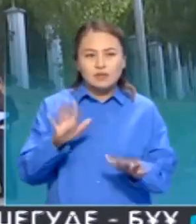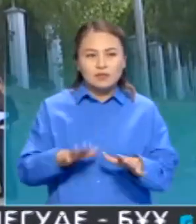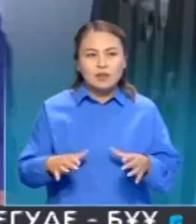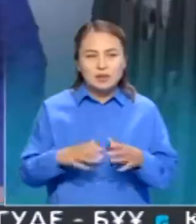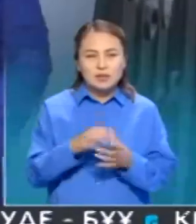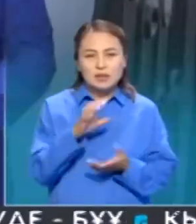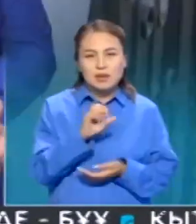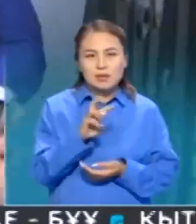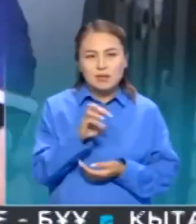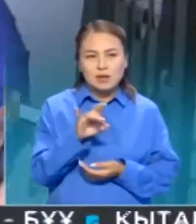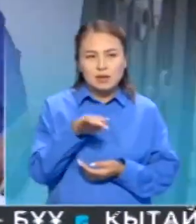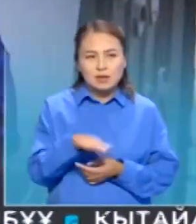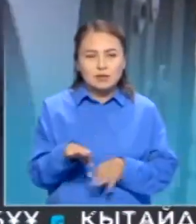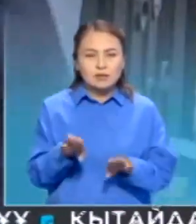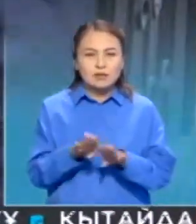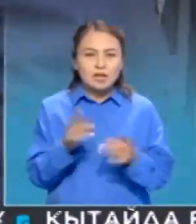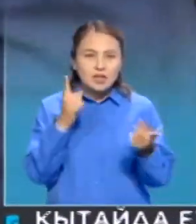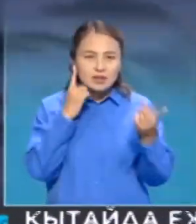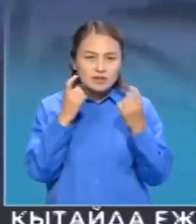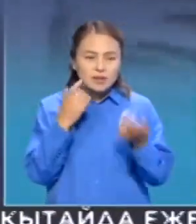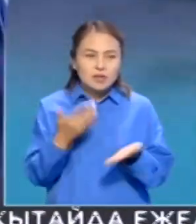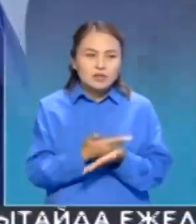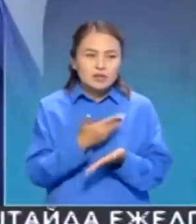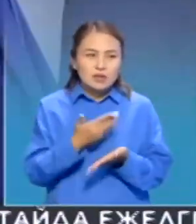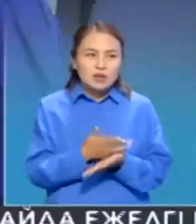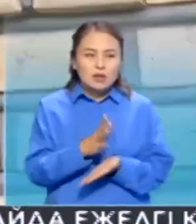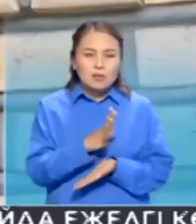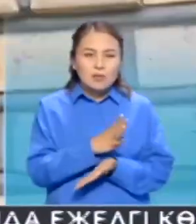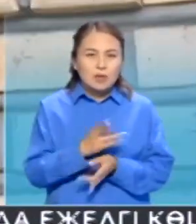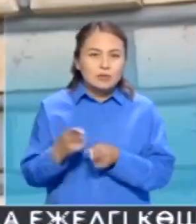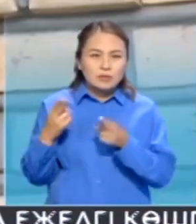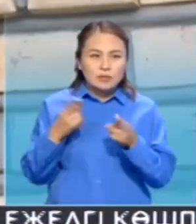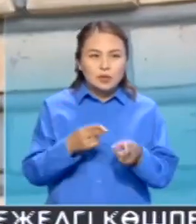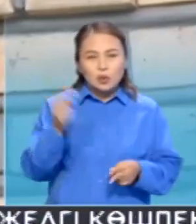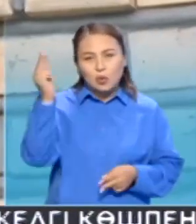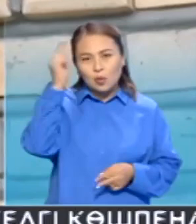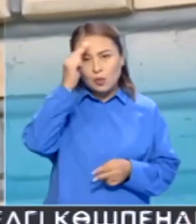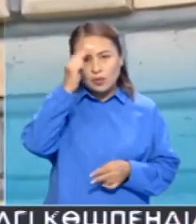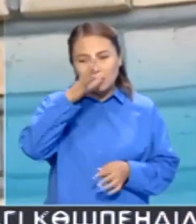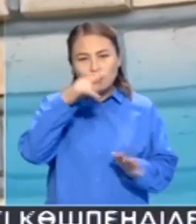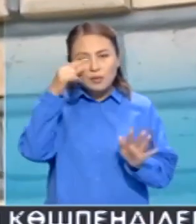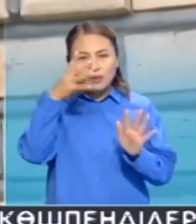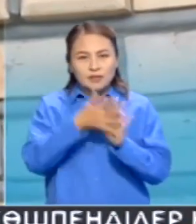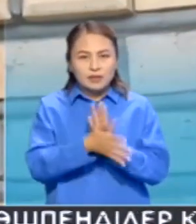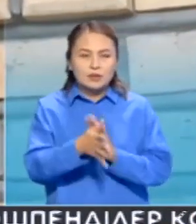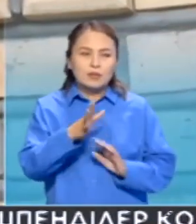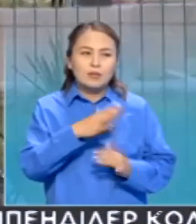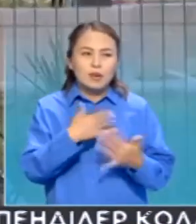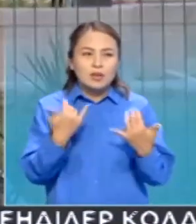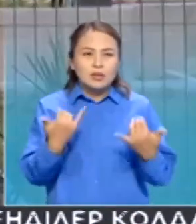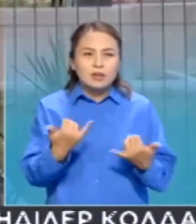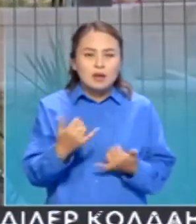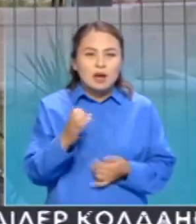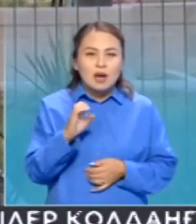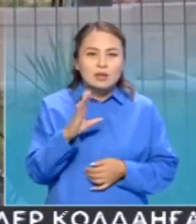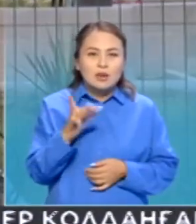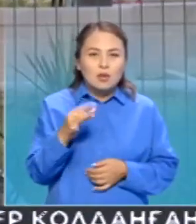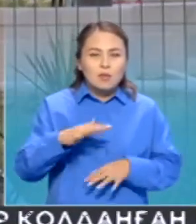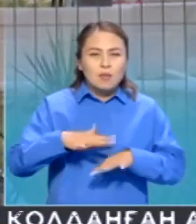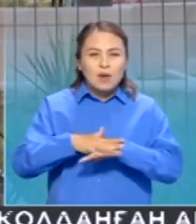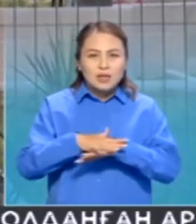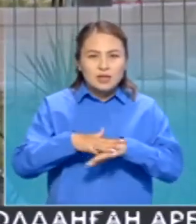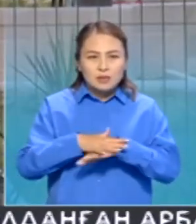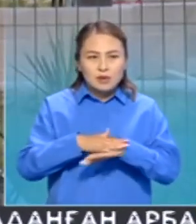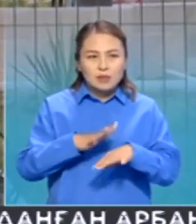Samarkan, Bukhara, Karnak pen Sayram şaharları jäne Şam elinde bilim alğan. Teologiyanı tereñ meñgergen ol, astronomiya, matematika men